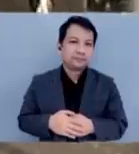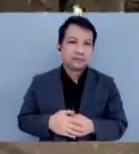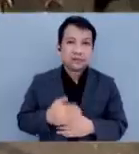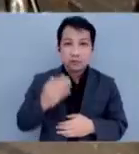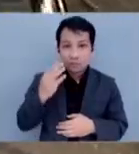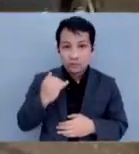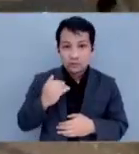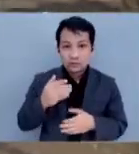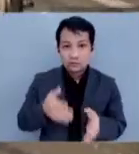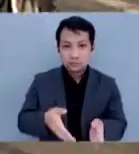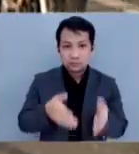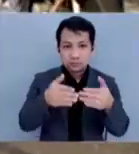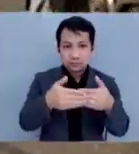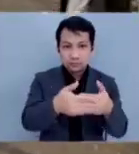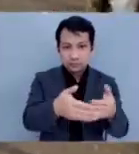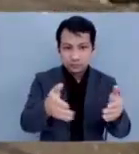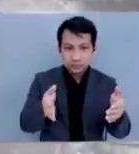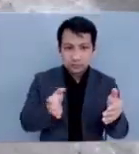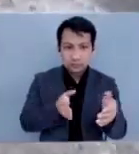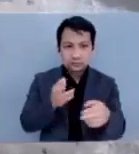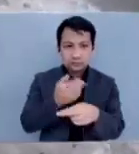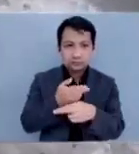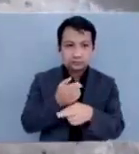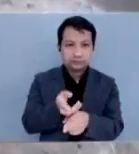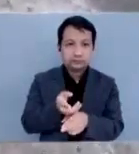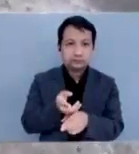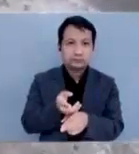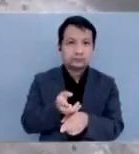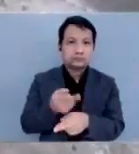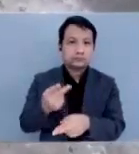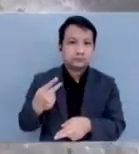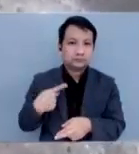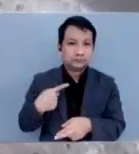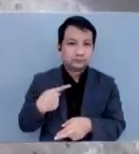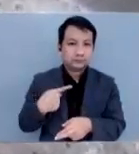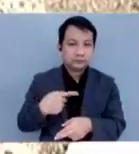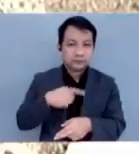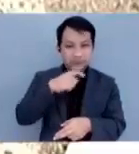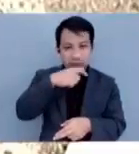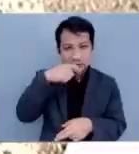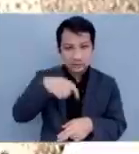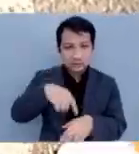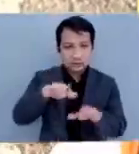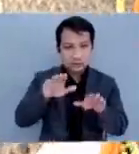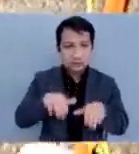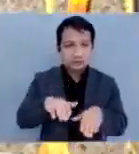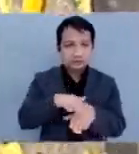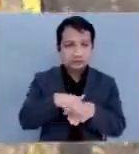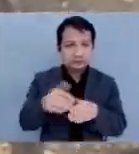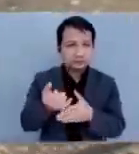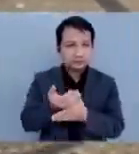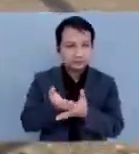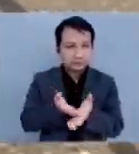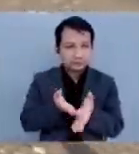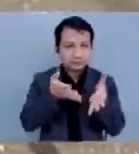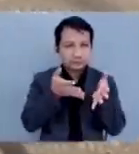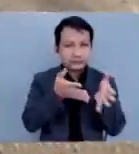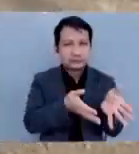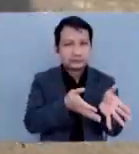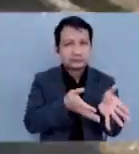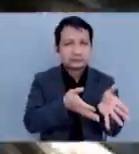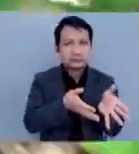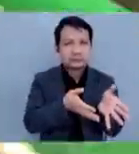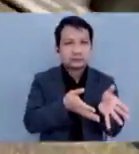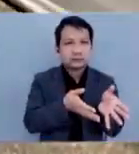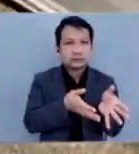kasing harang sa bawat road repair work. May ilang pinagtutuyo na lang ang semento. Pero meron ding iniwang nakatiwangwang lang ang hukay